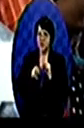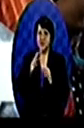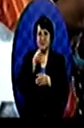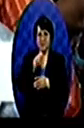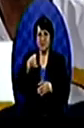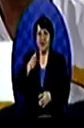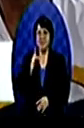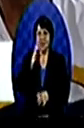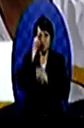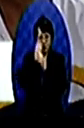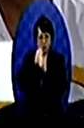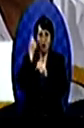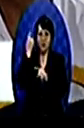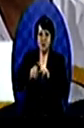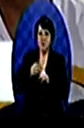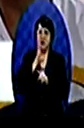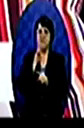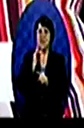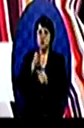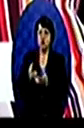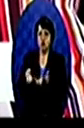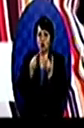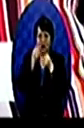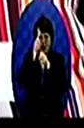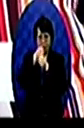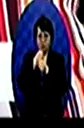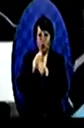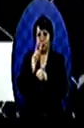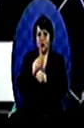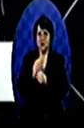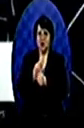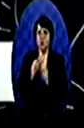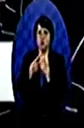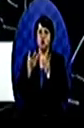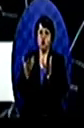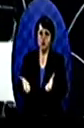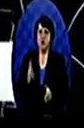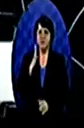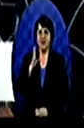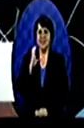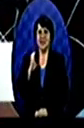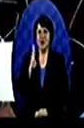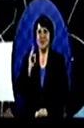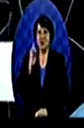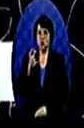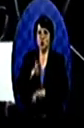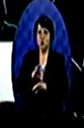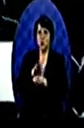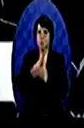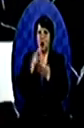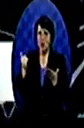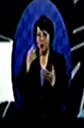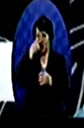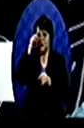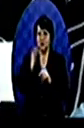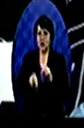шинжилгээ хийхээс гадна мөн вирус тоолох лабораторийн үйлчилгээг үзүүлж байгаа юм аа. Тэгний та вирусын халдвартай байна уу юу гэдгийг үзүүлж